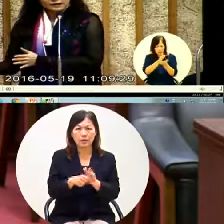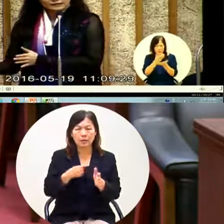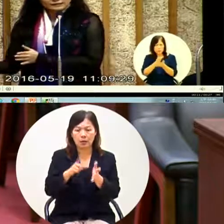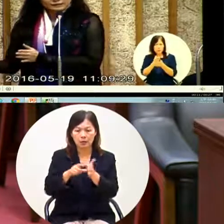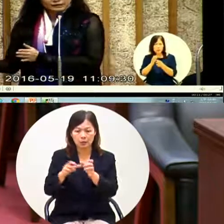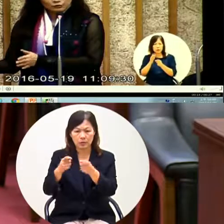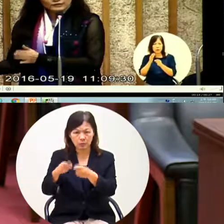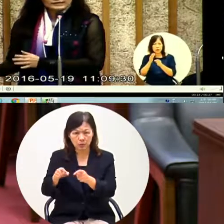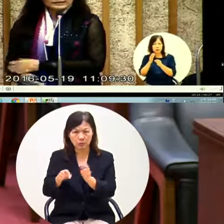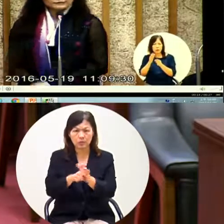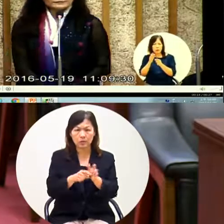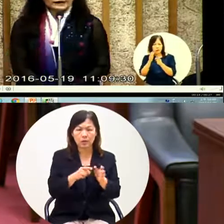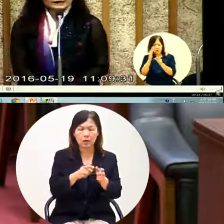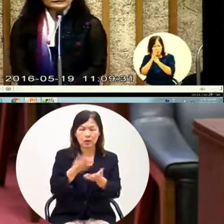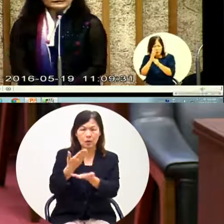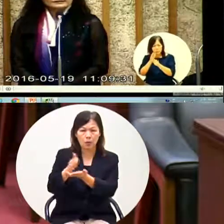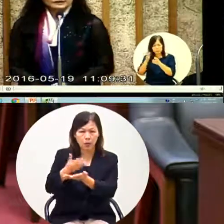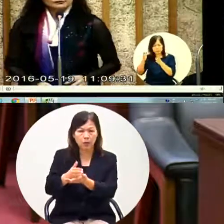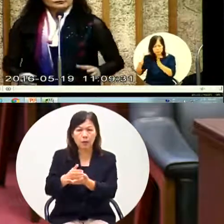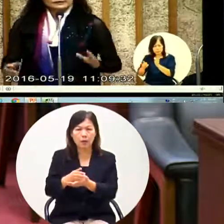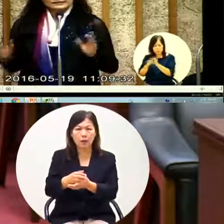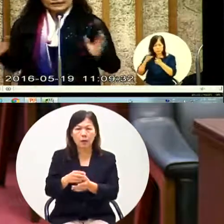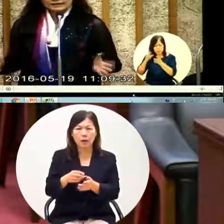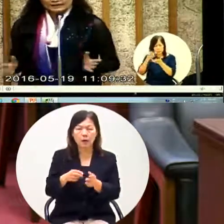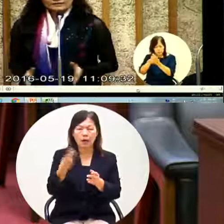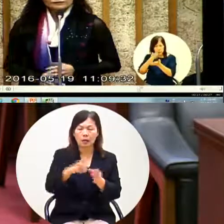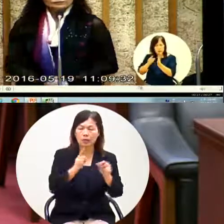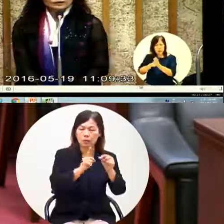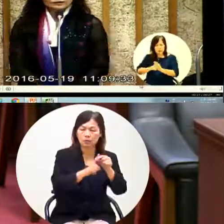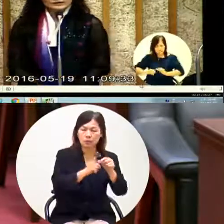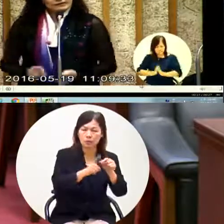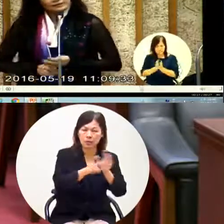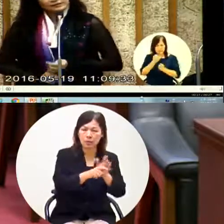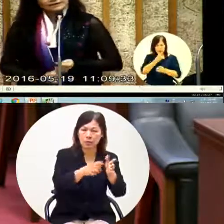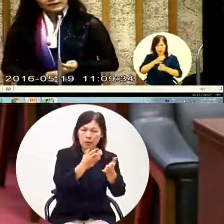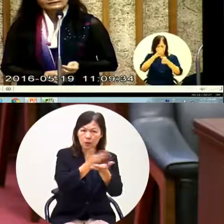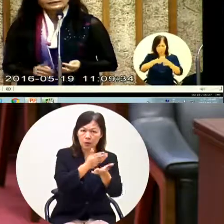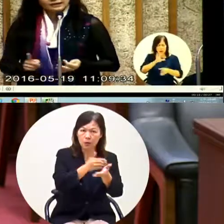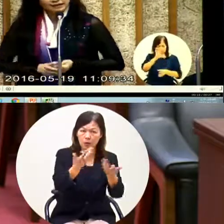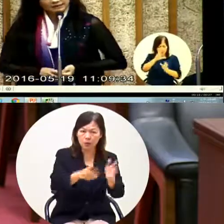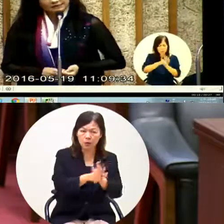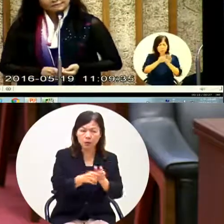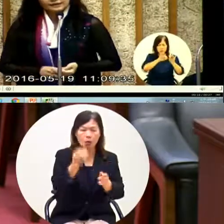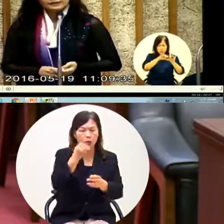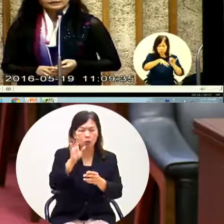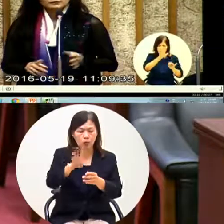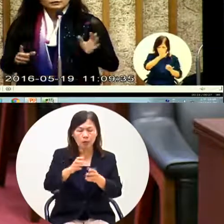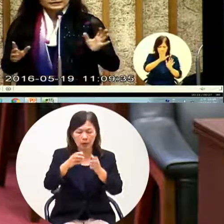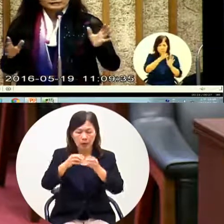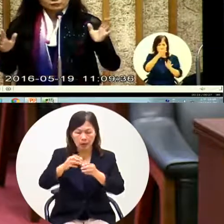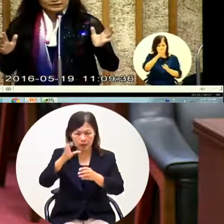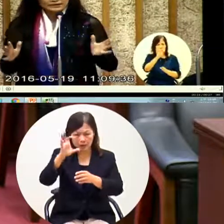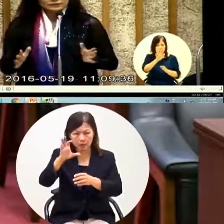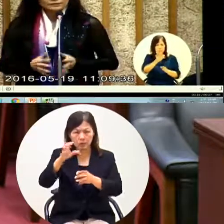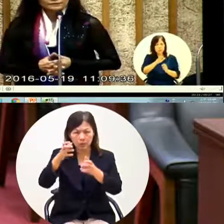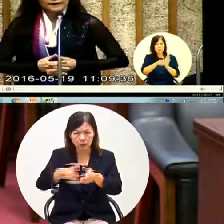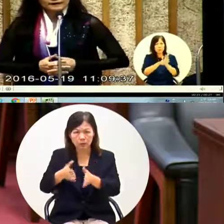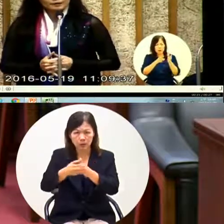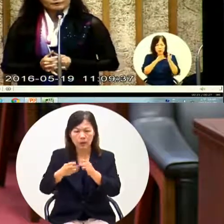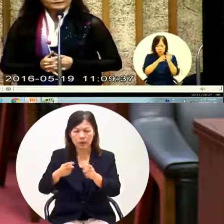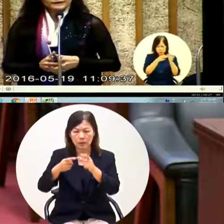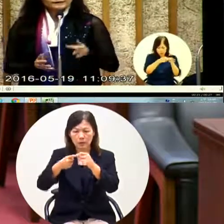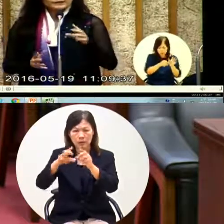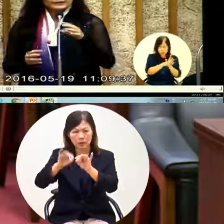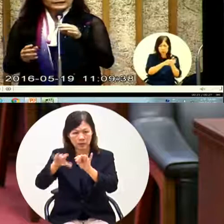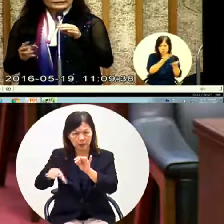跟一个比较中期的解决方案。因为你如果一下要盖厕所，第一个要有地方，第二个要有经费，所以我想短期的解决